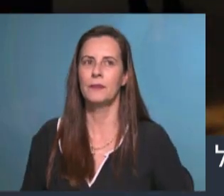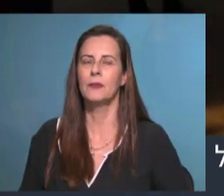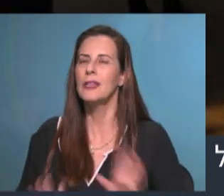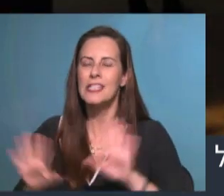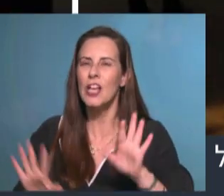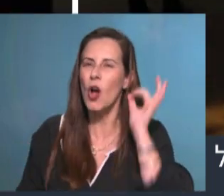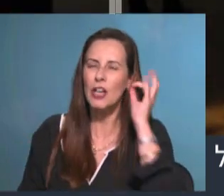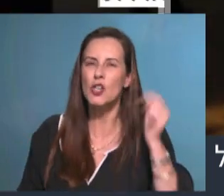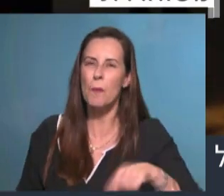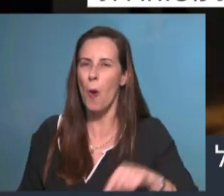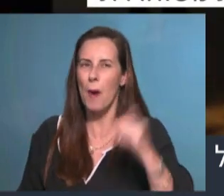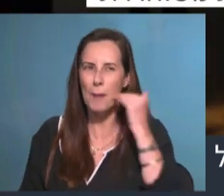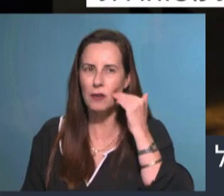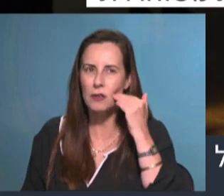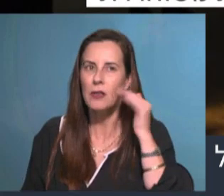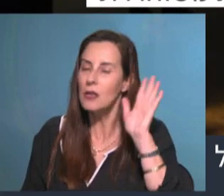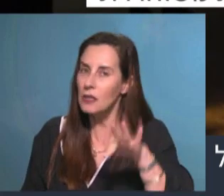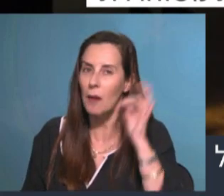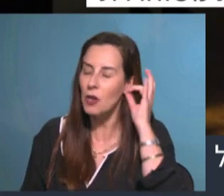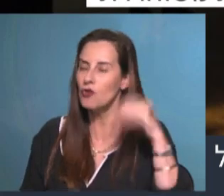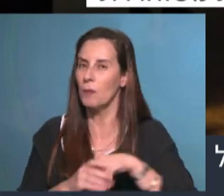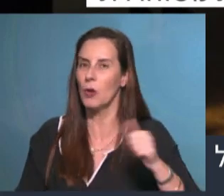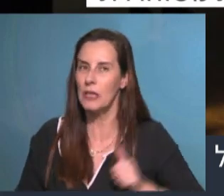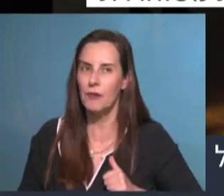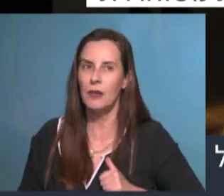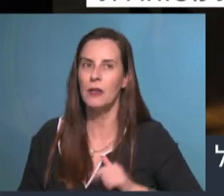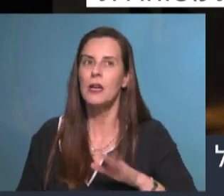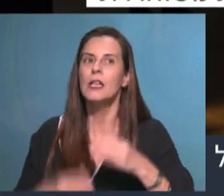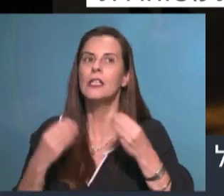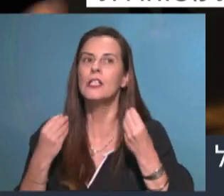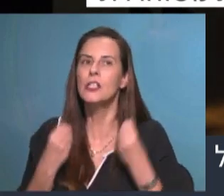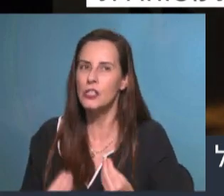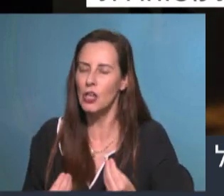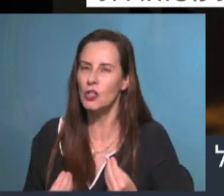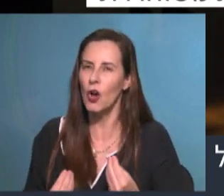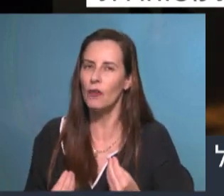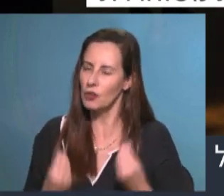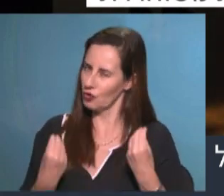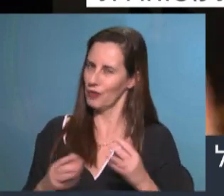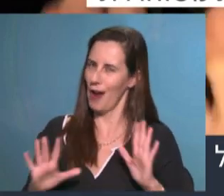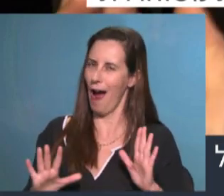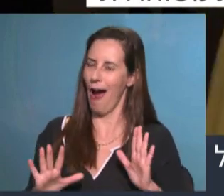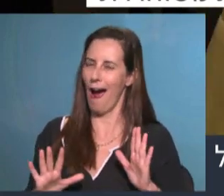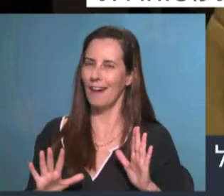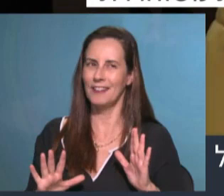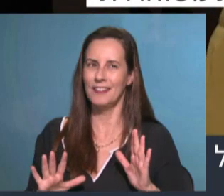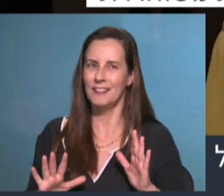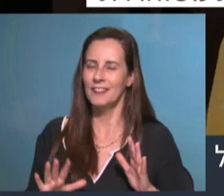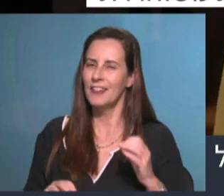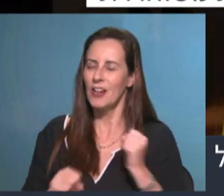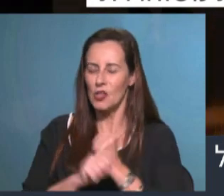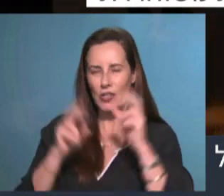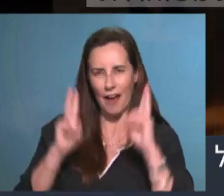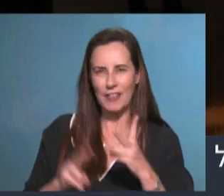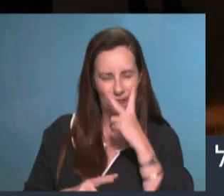רק אנשים פה בארצות הברית, זה גם אנשים בצבא. זה טוב שנייה לקחת את ההפסקה ולראות